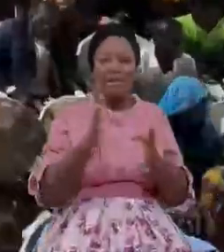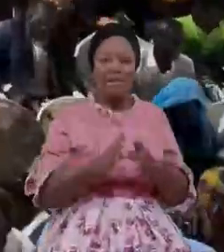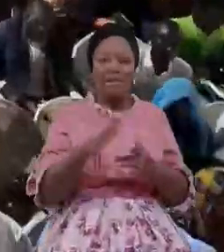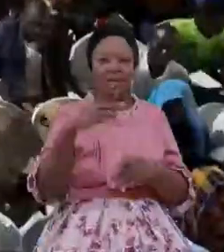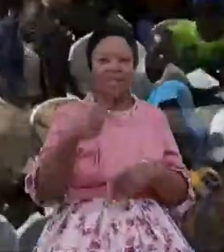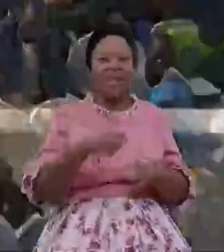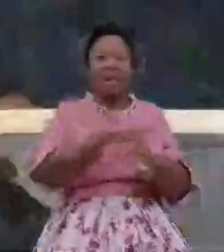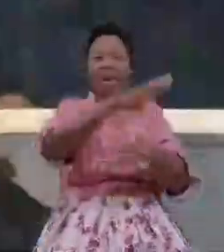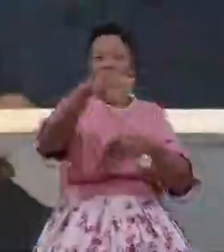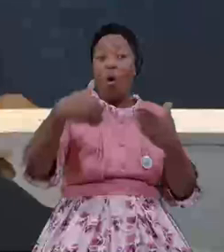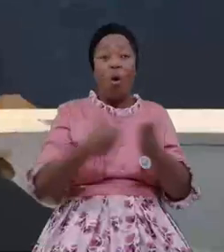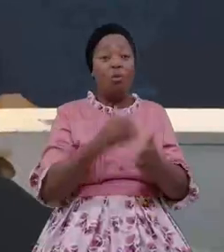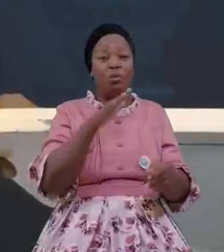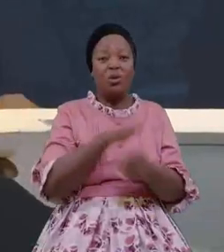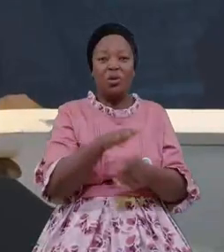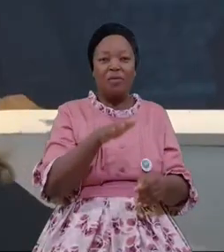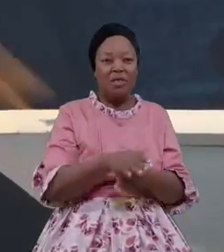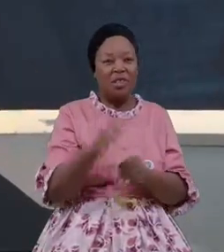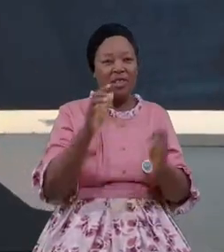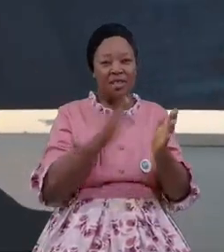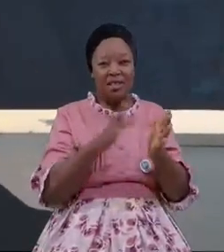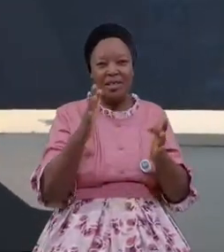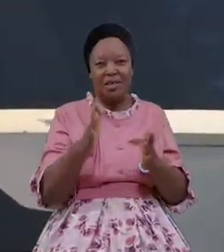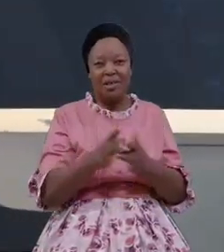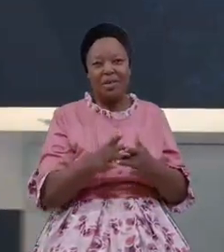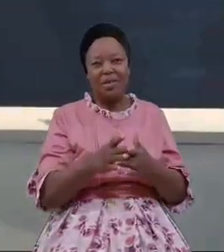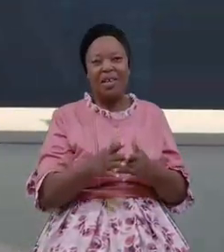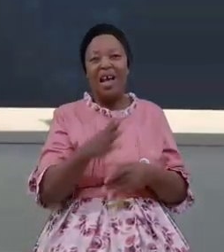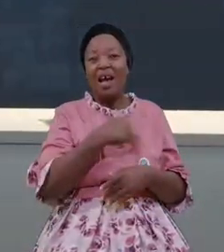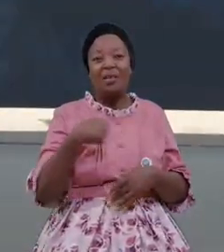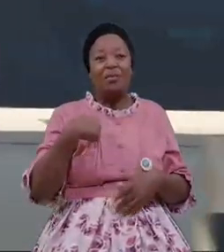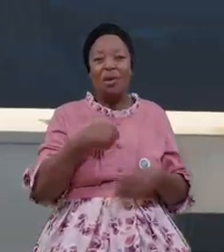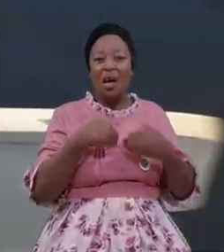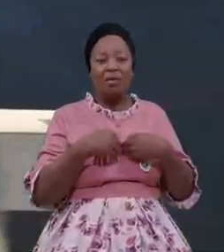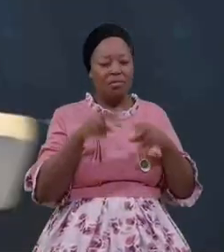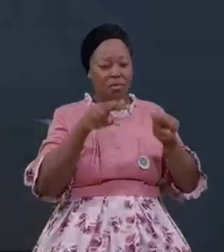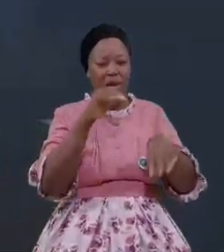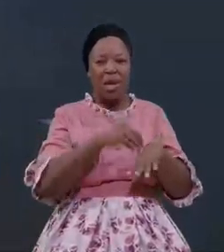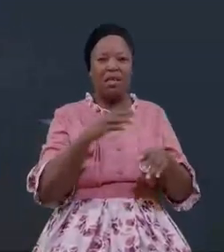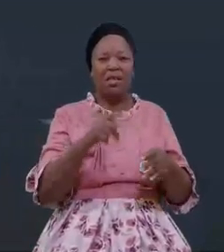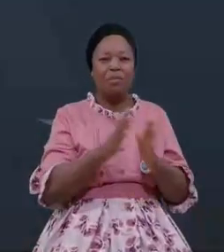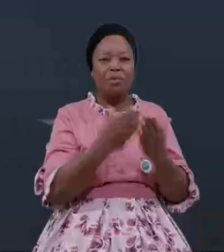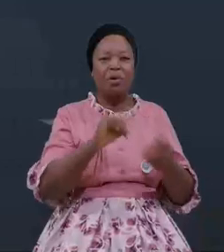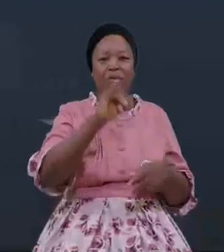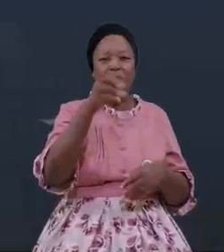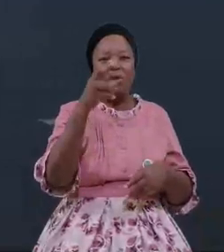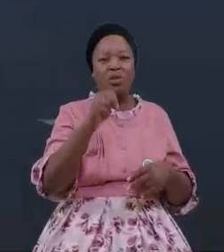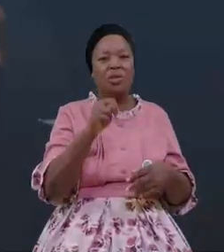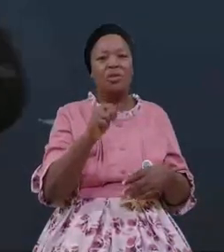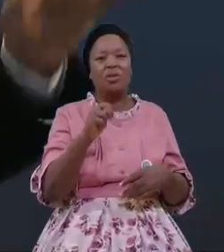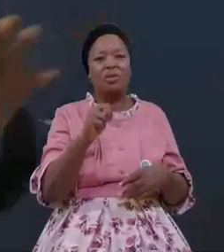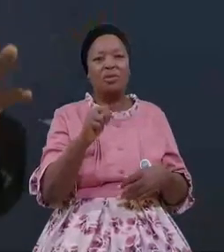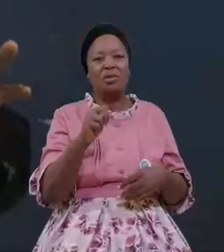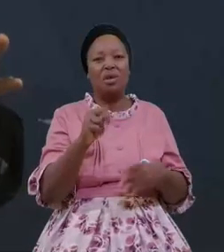Jésus le tour suffisant Jésus et nous avons euh considéré l'évangile